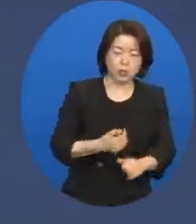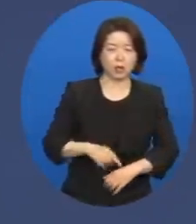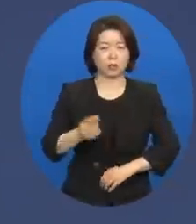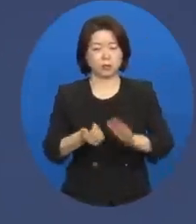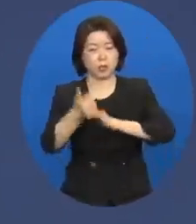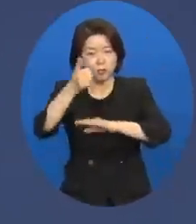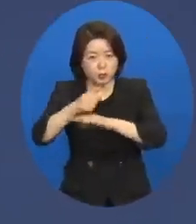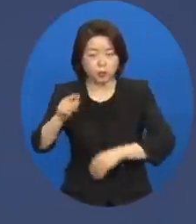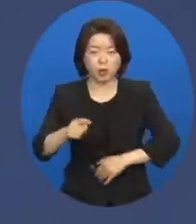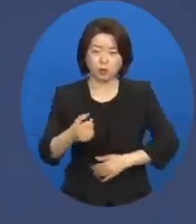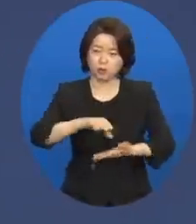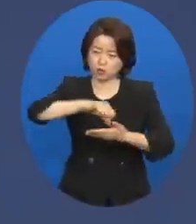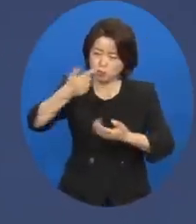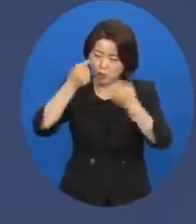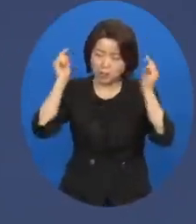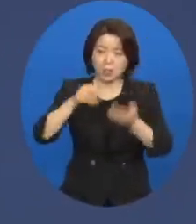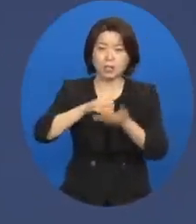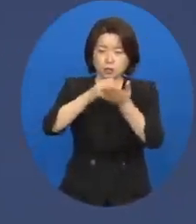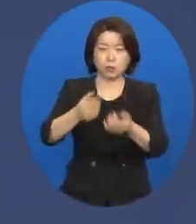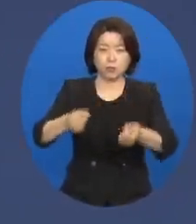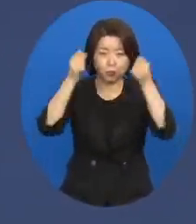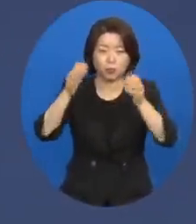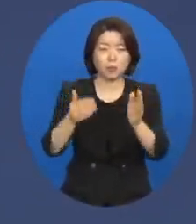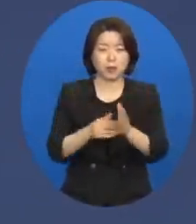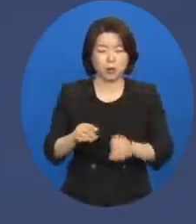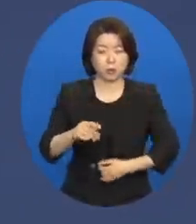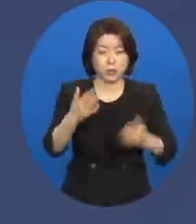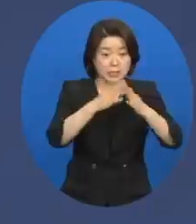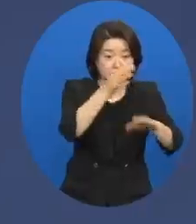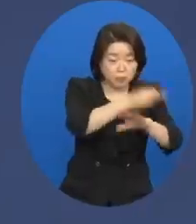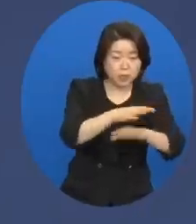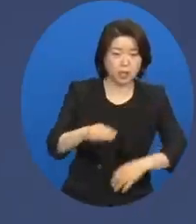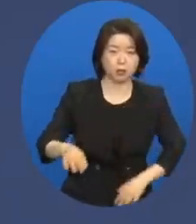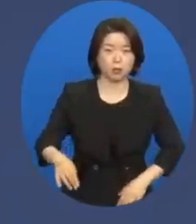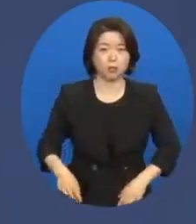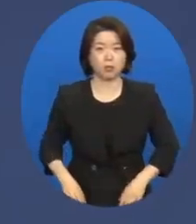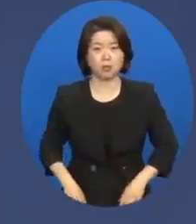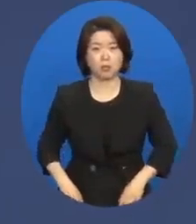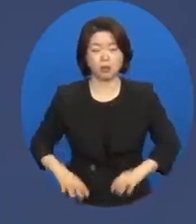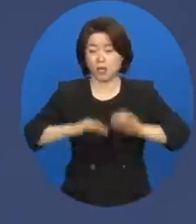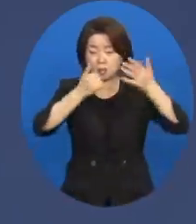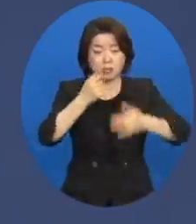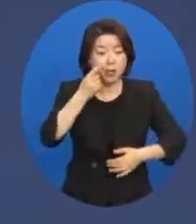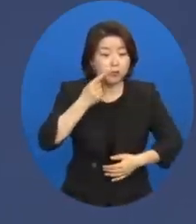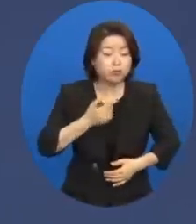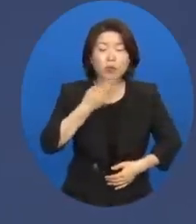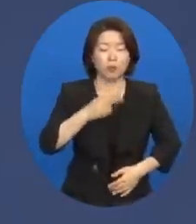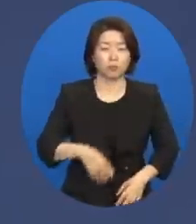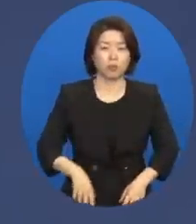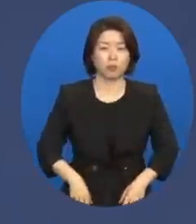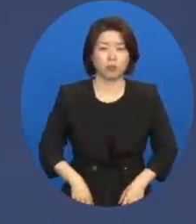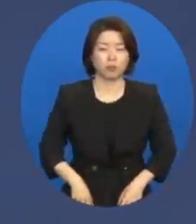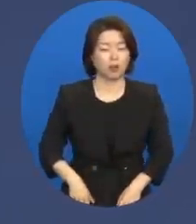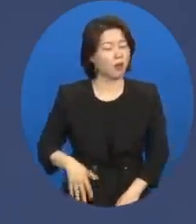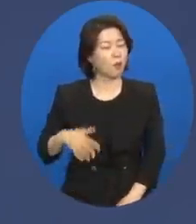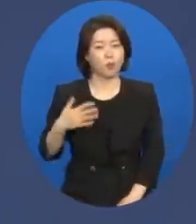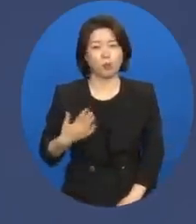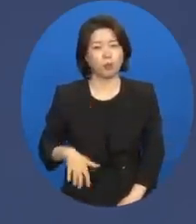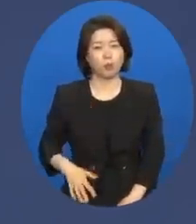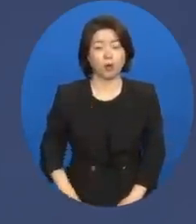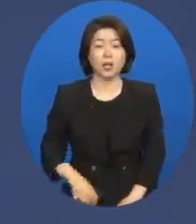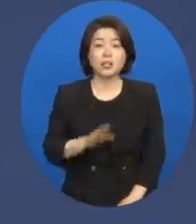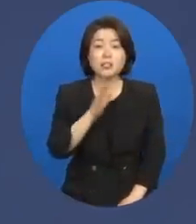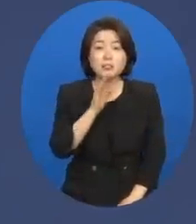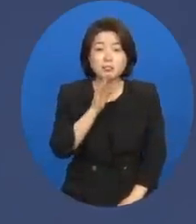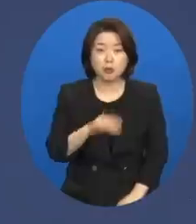그냥 유명 대학 나오고 그리고 막 집장만 하고 세상에서 더 부러울 것 없이 정말